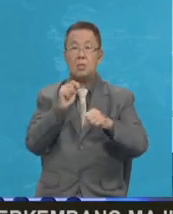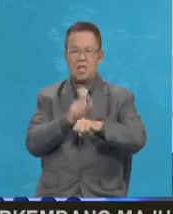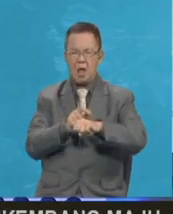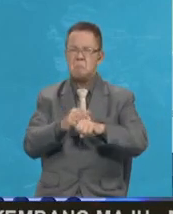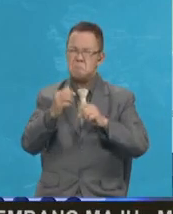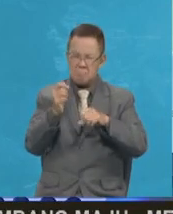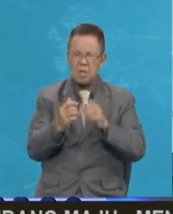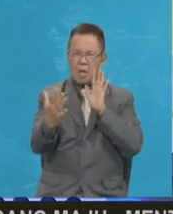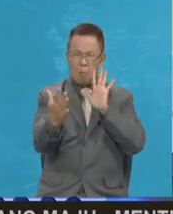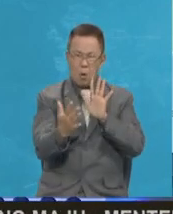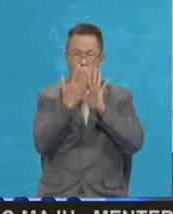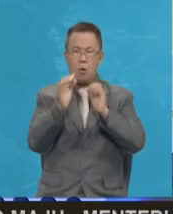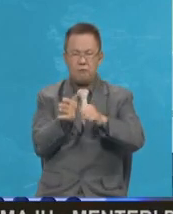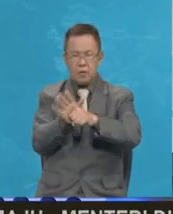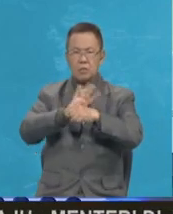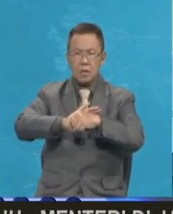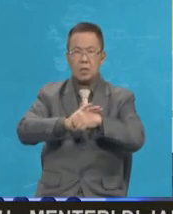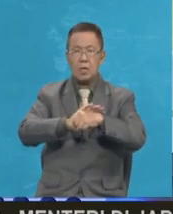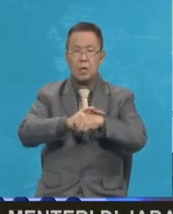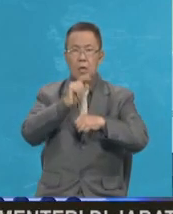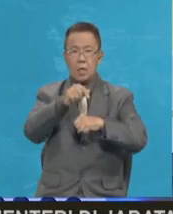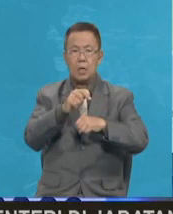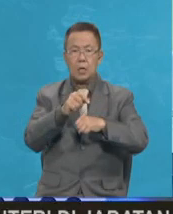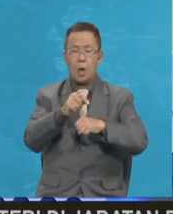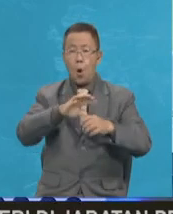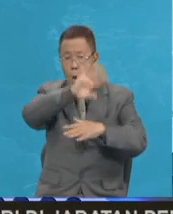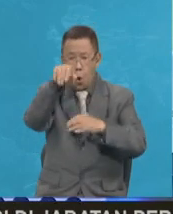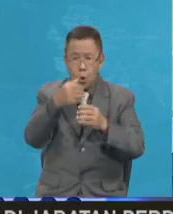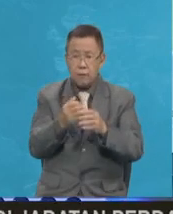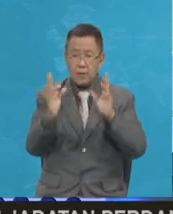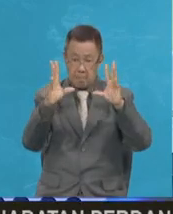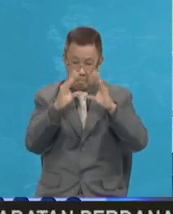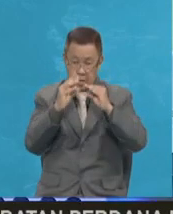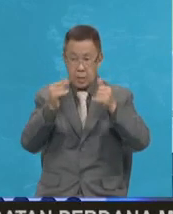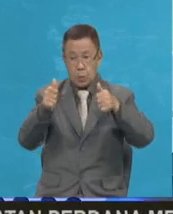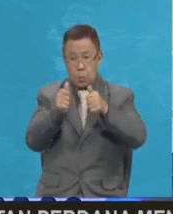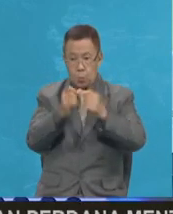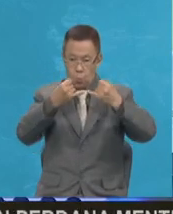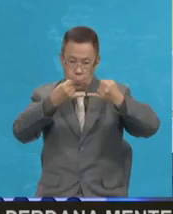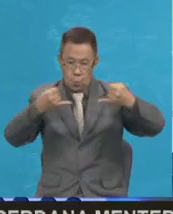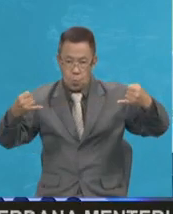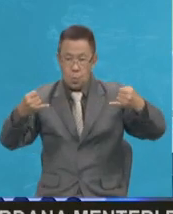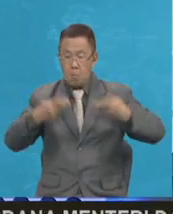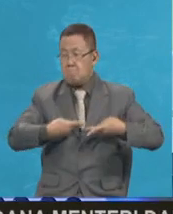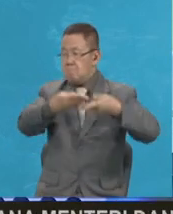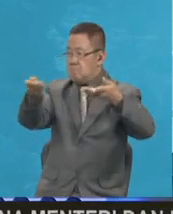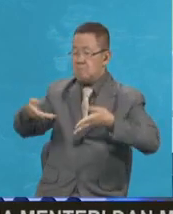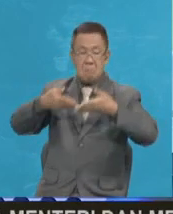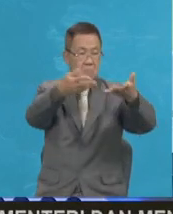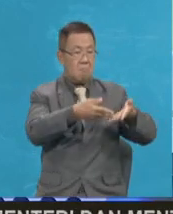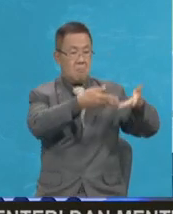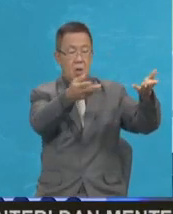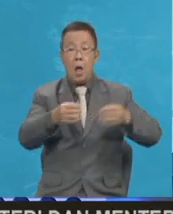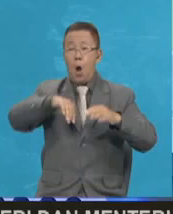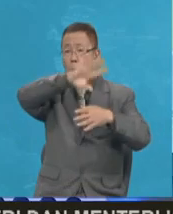pandan ecognition persidangan yang diadakan secara dalam tarian tersebut bermata Lamat bagi memberi ruang kepada para